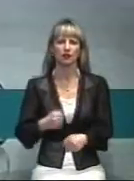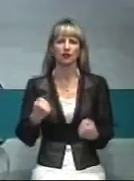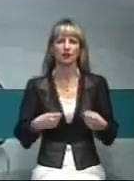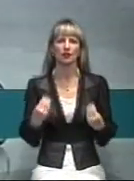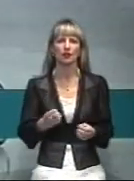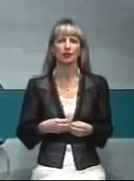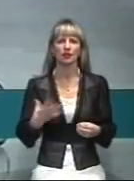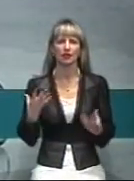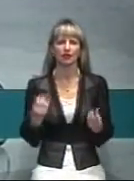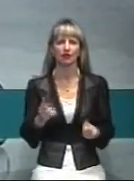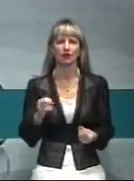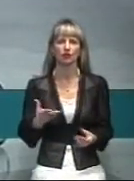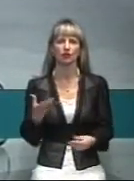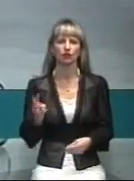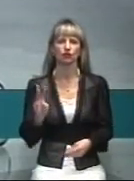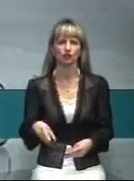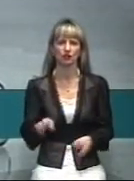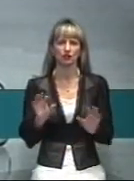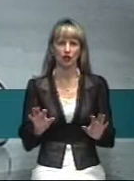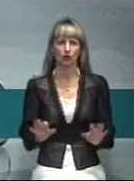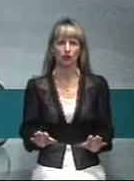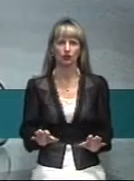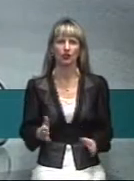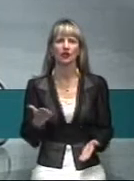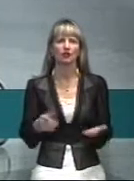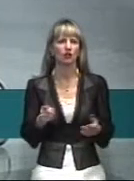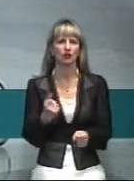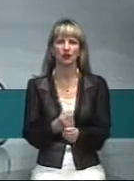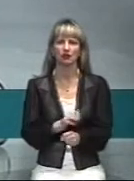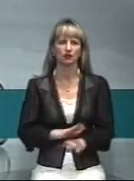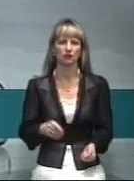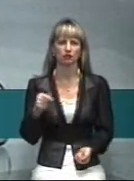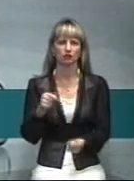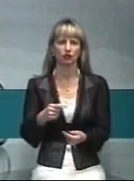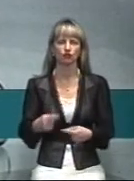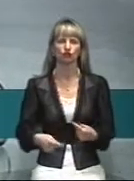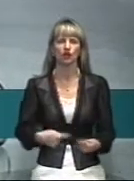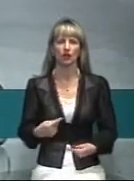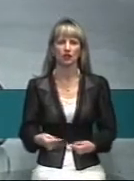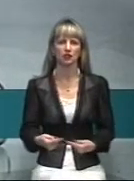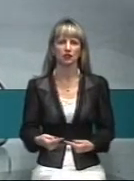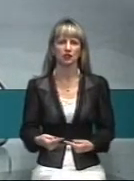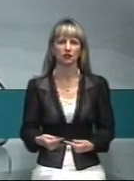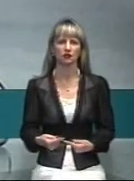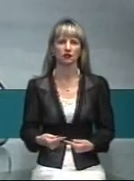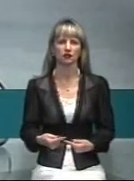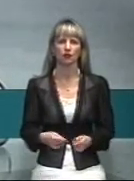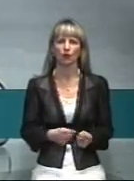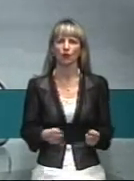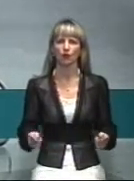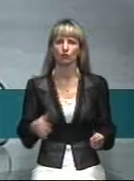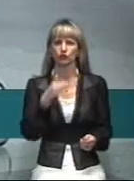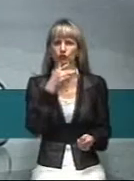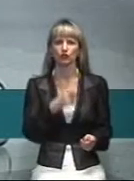днів на сплату штрафу законних. Якщо він цього не робить, відповідно, через певний проміжок